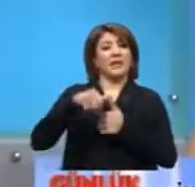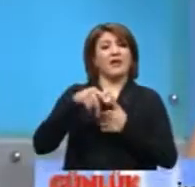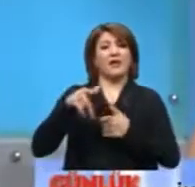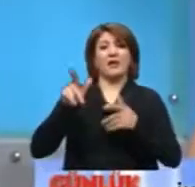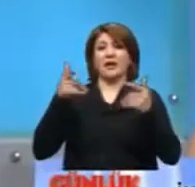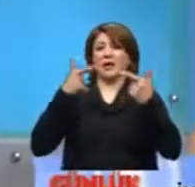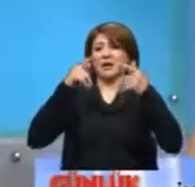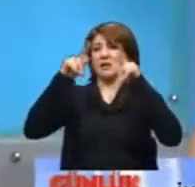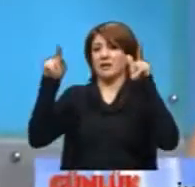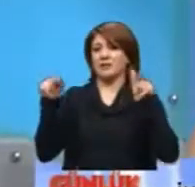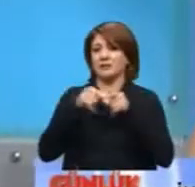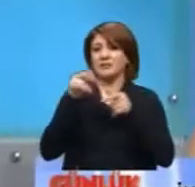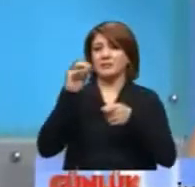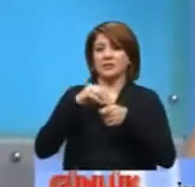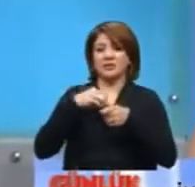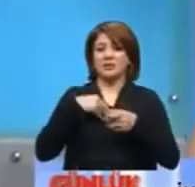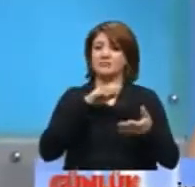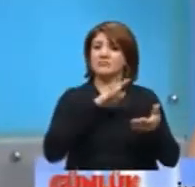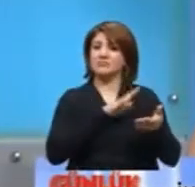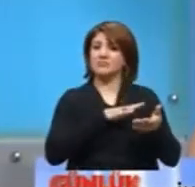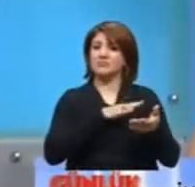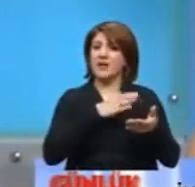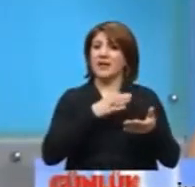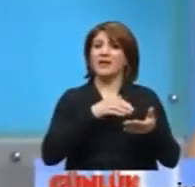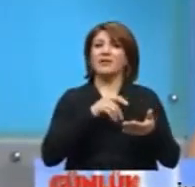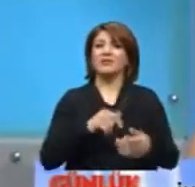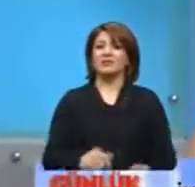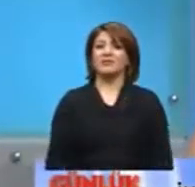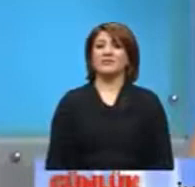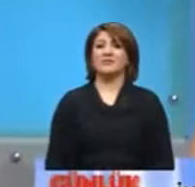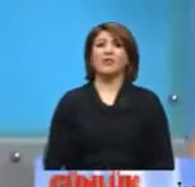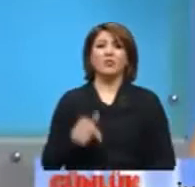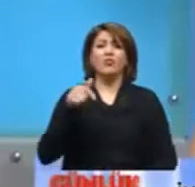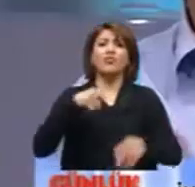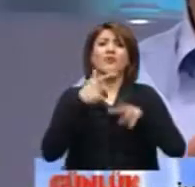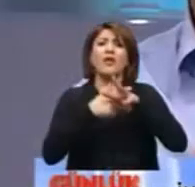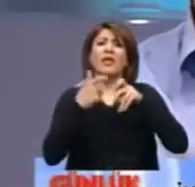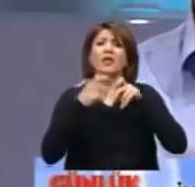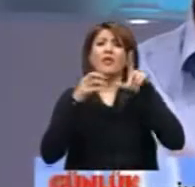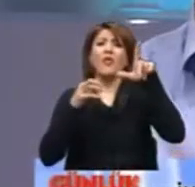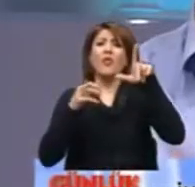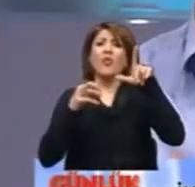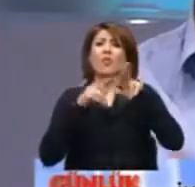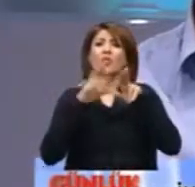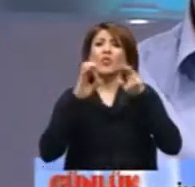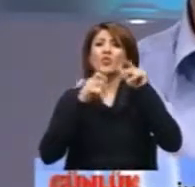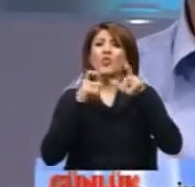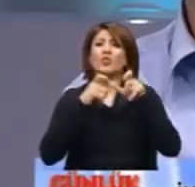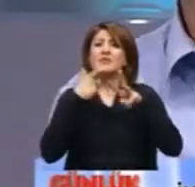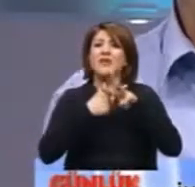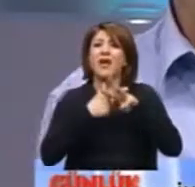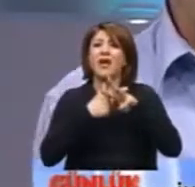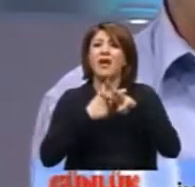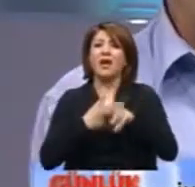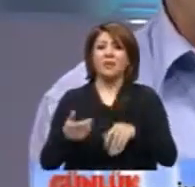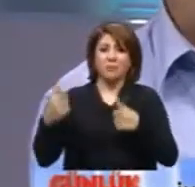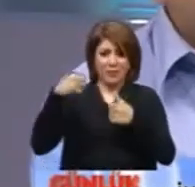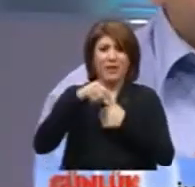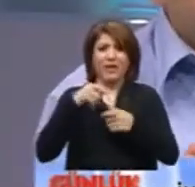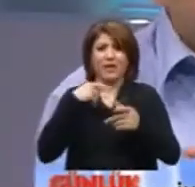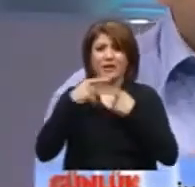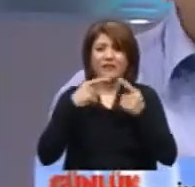notlarımda var sanki böyle bir... Ne burada, var? Tavuk mu bu? Ya bu şey, bu aralar Erol Köse'nin magazin yağısını karıştıran iddiaları var ya. Gene